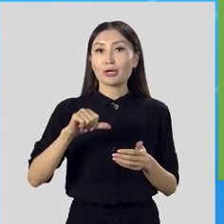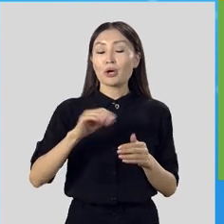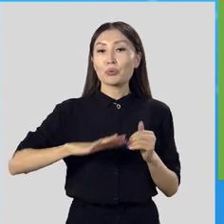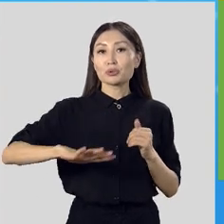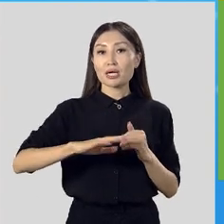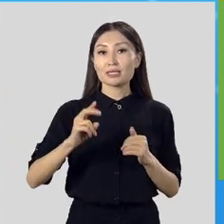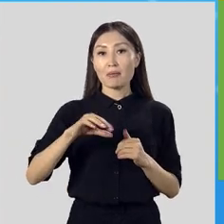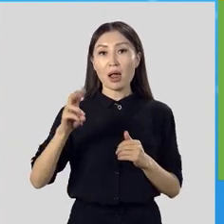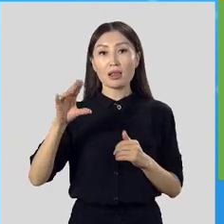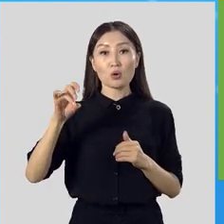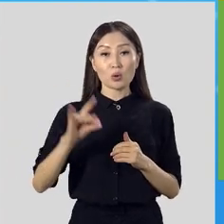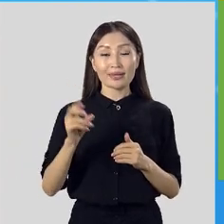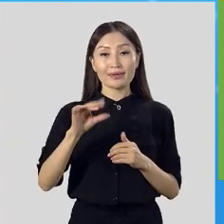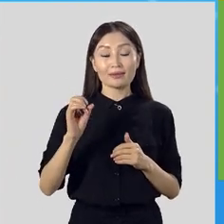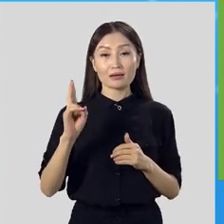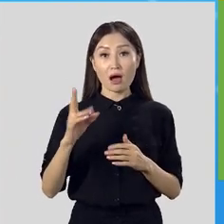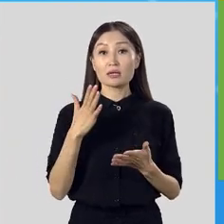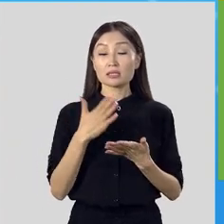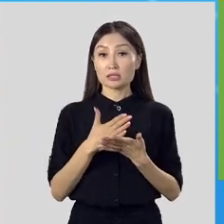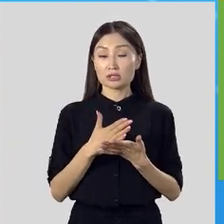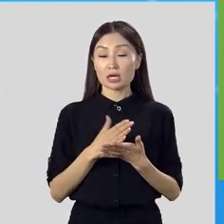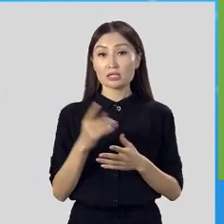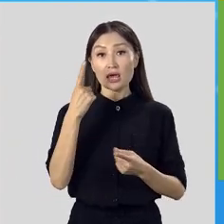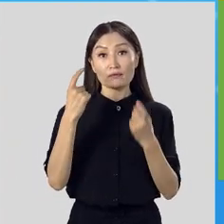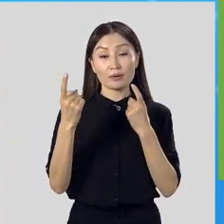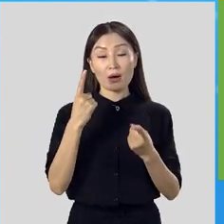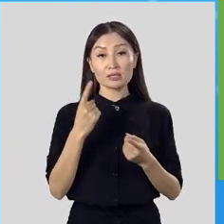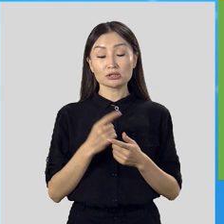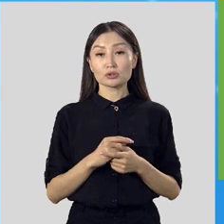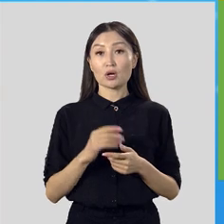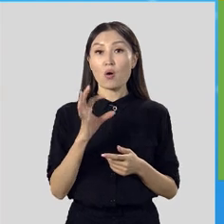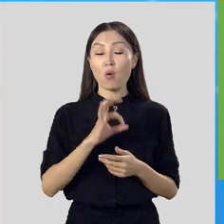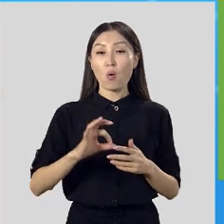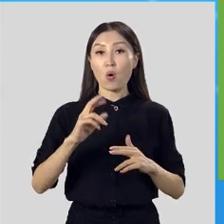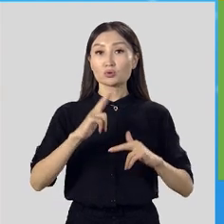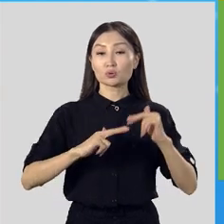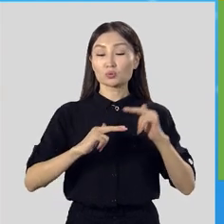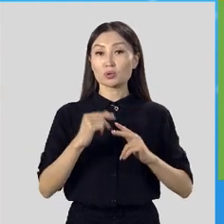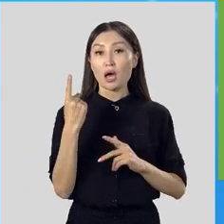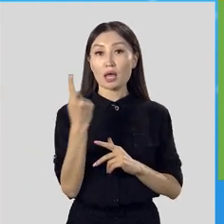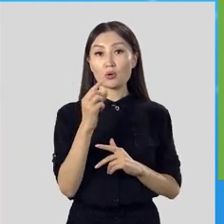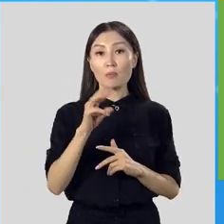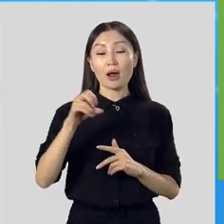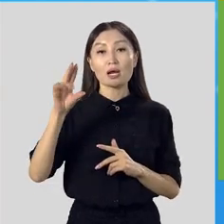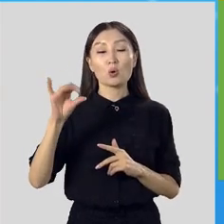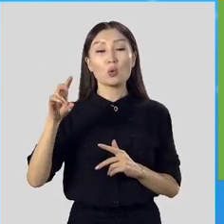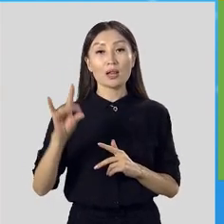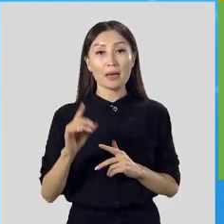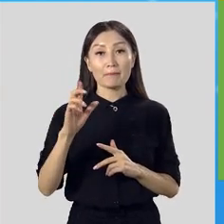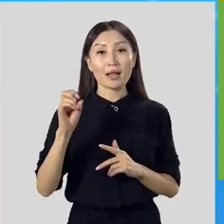Участок молекулы ДНК, содержащий информацию о структуре одной молекулы